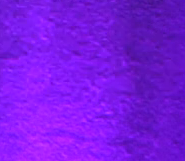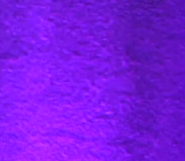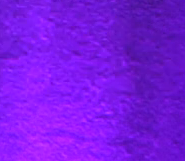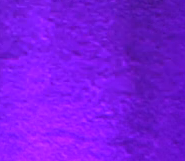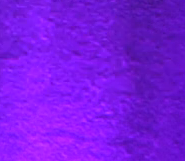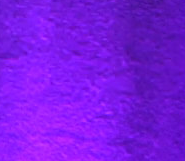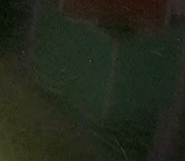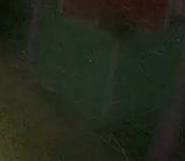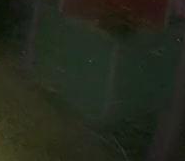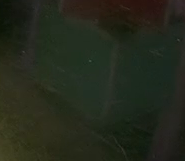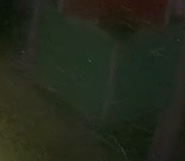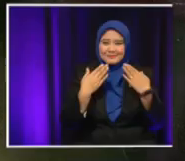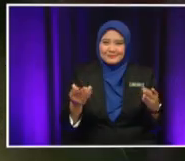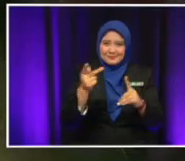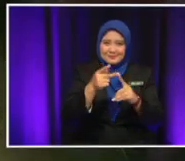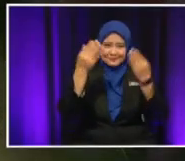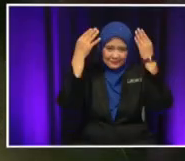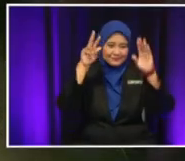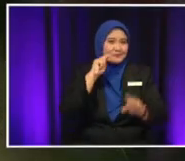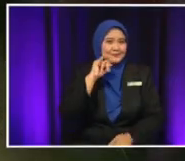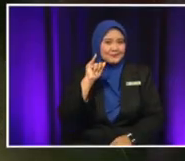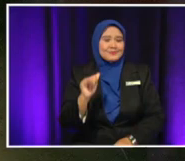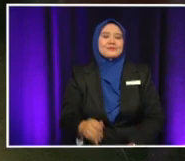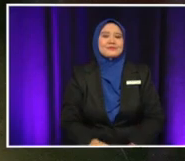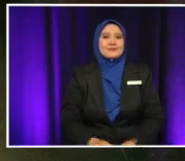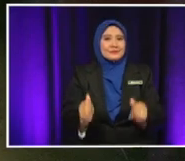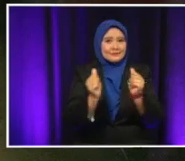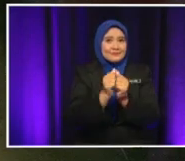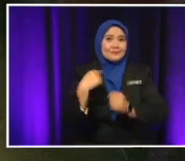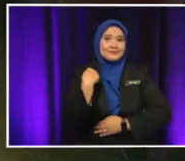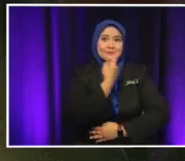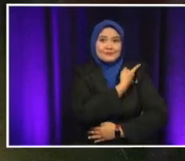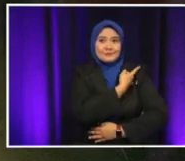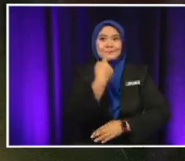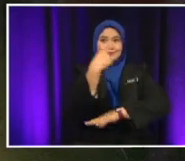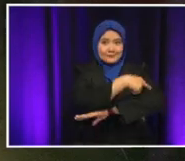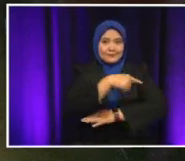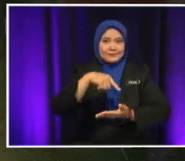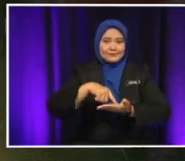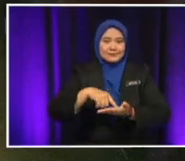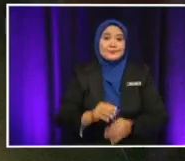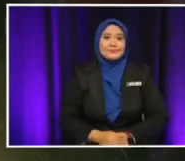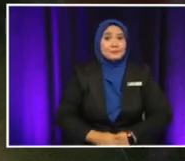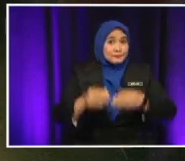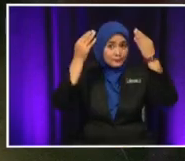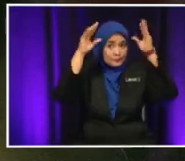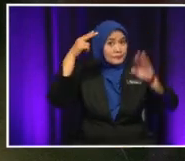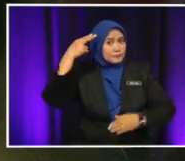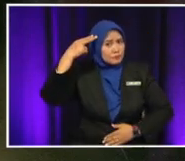terima kasih kepada Cikgu Hilda yang sudi bersama juga dengan kita hari ini Oke untuk